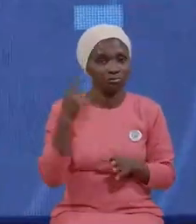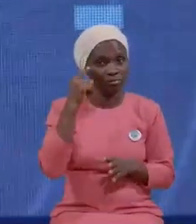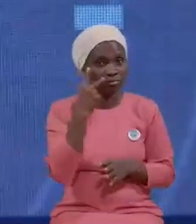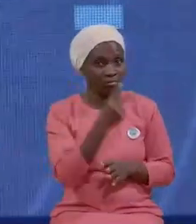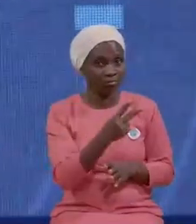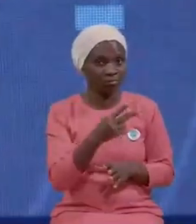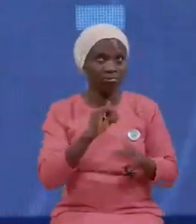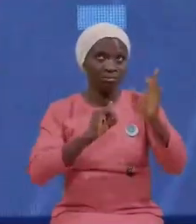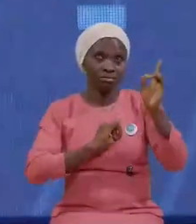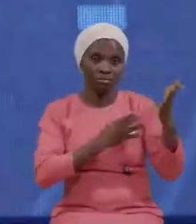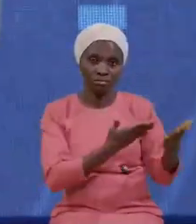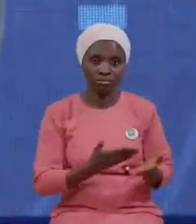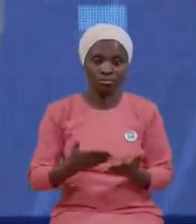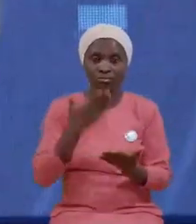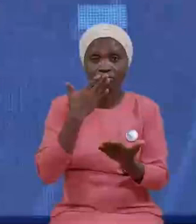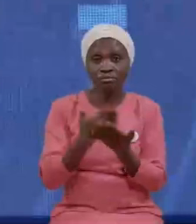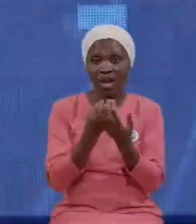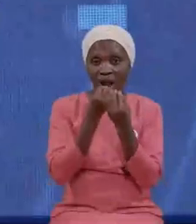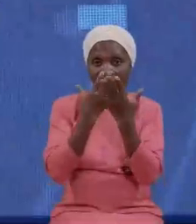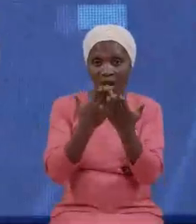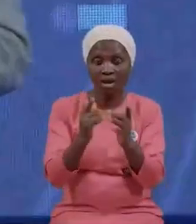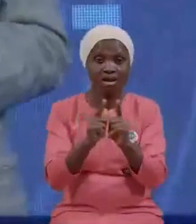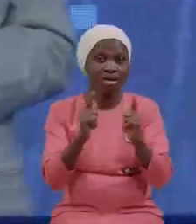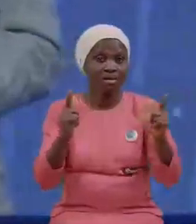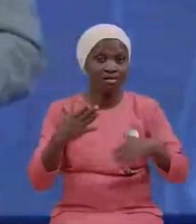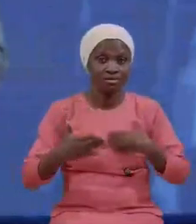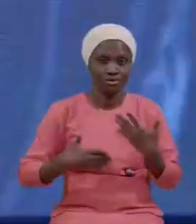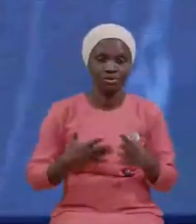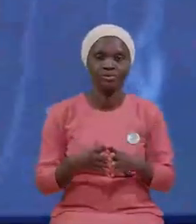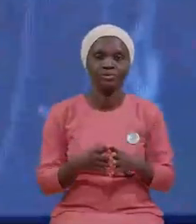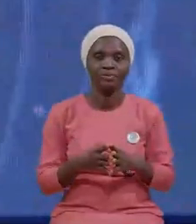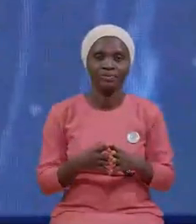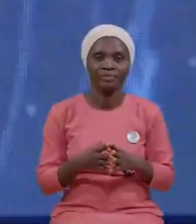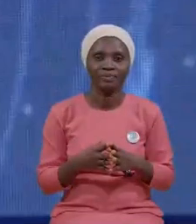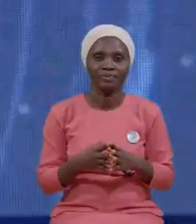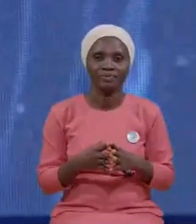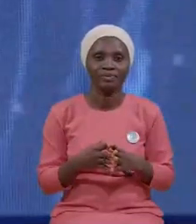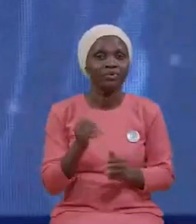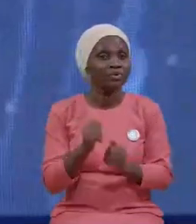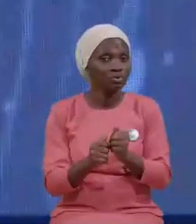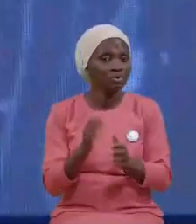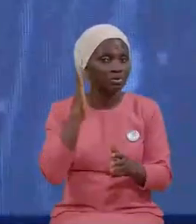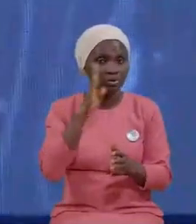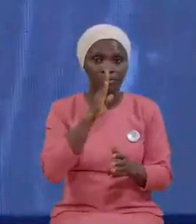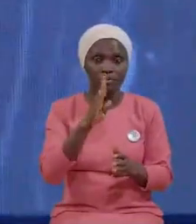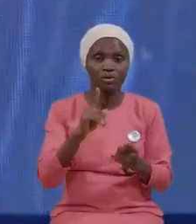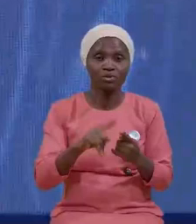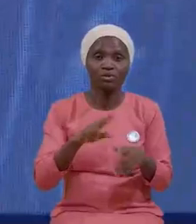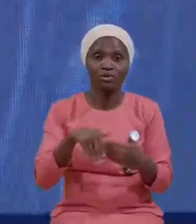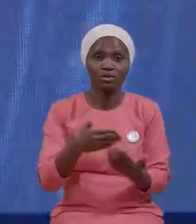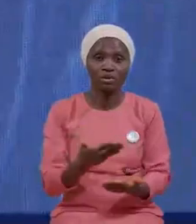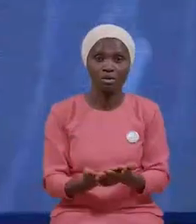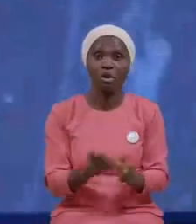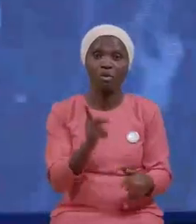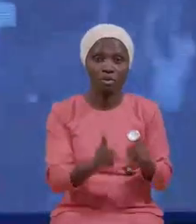car je vous annonce une bonne nouvelle qui sera pour tout le peuple le sujet d'une grande joie.